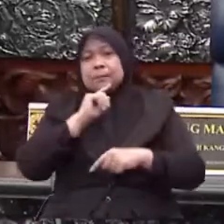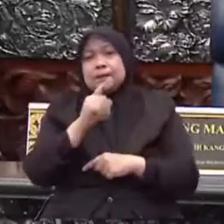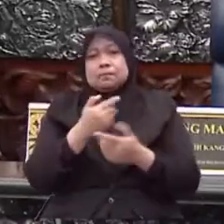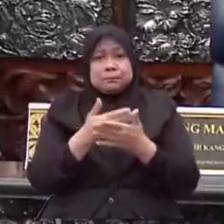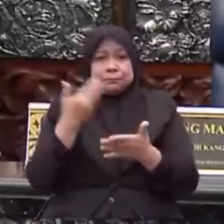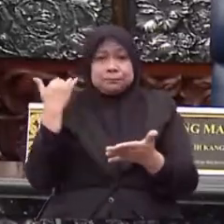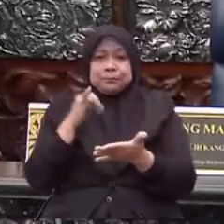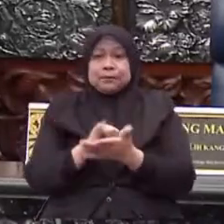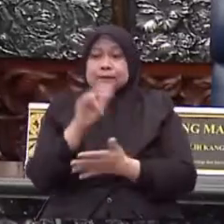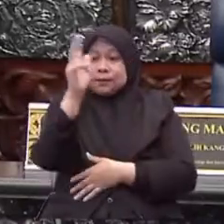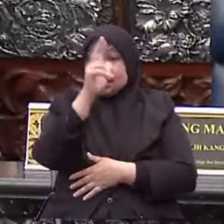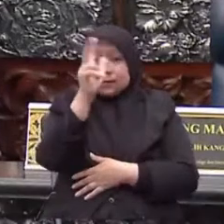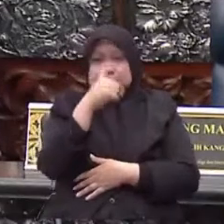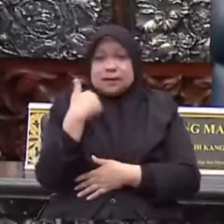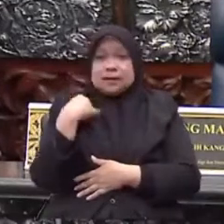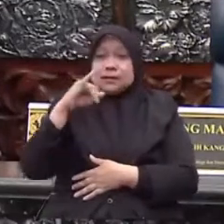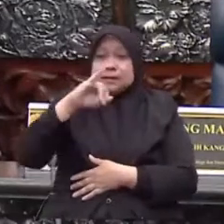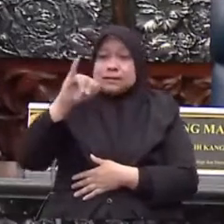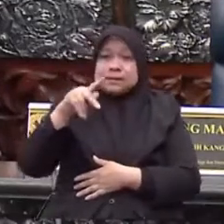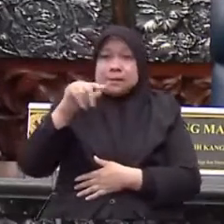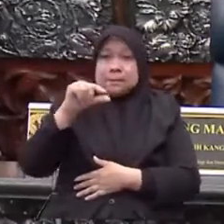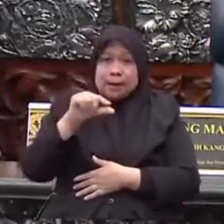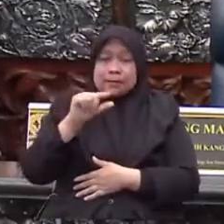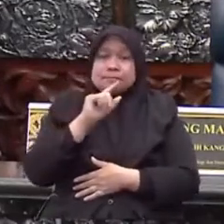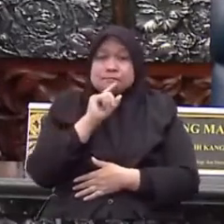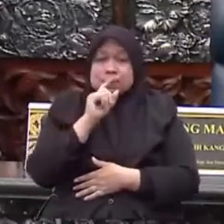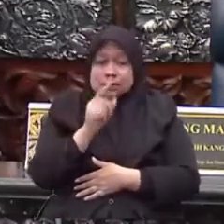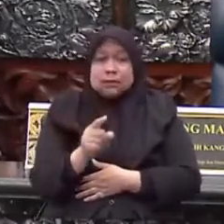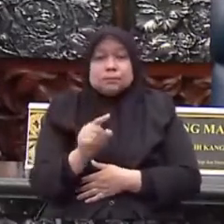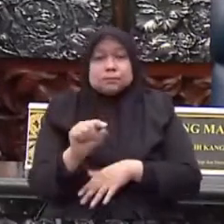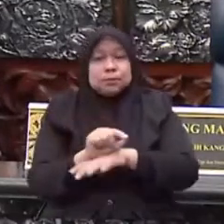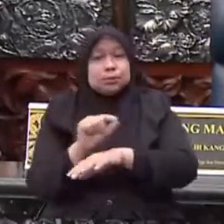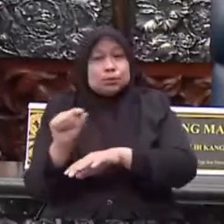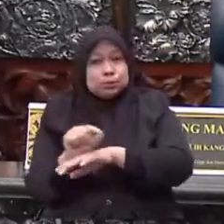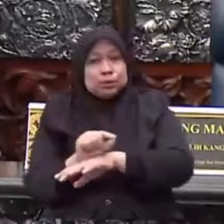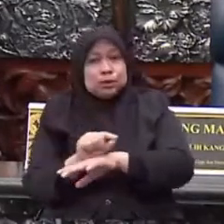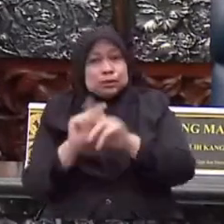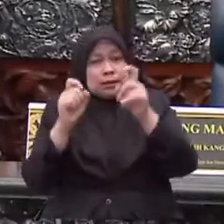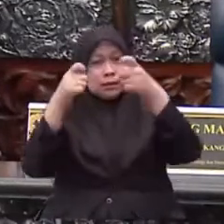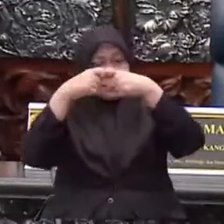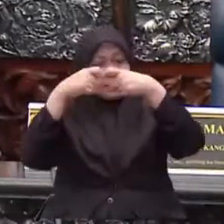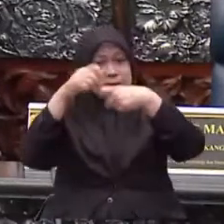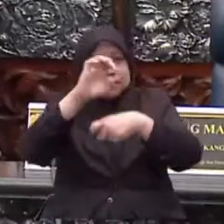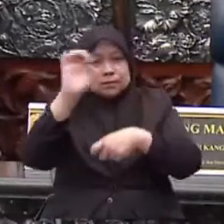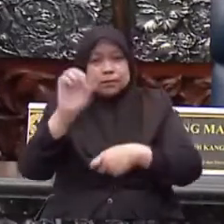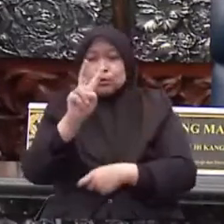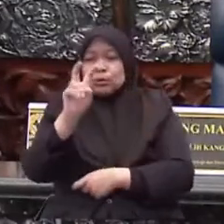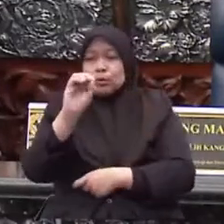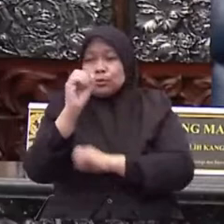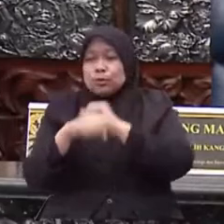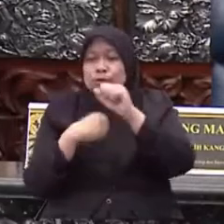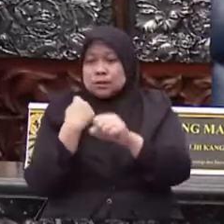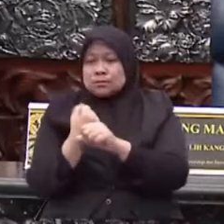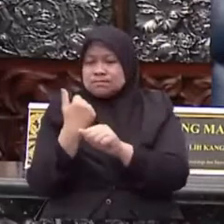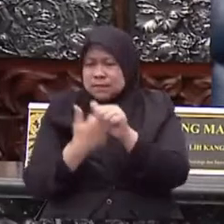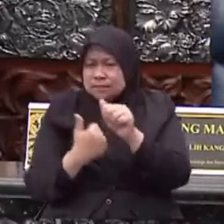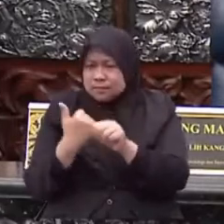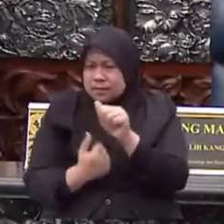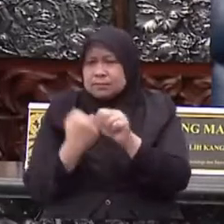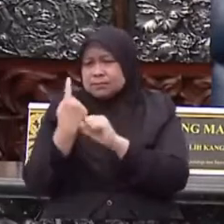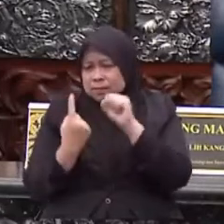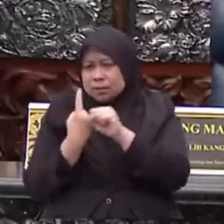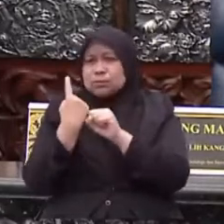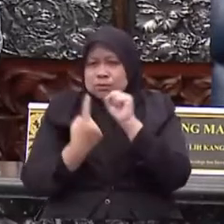kerajaan mempunyai j&t kita merancang penggunaan elektrik untuk tempo 20 tahun eh dibuat setiap tahun